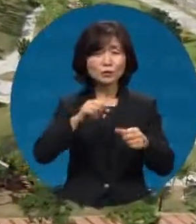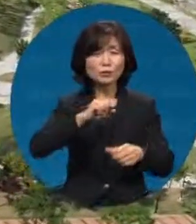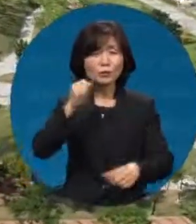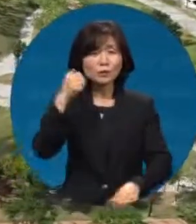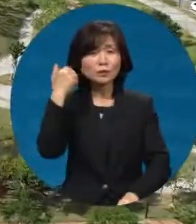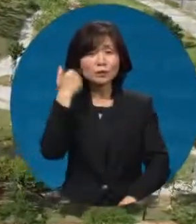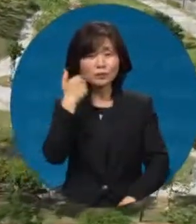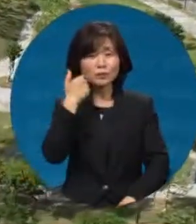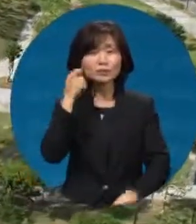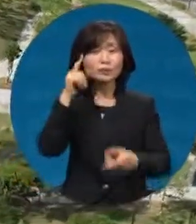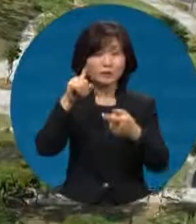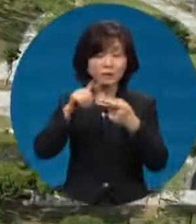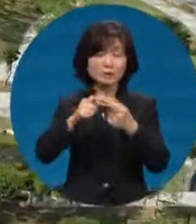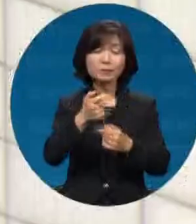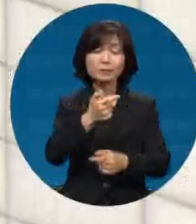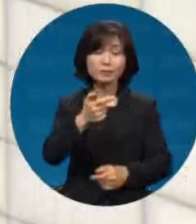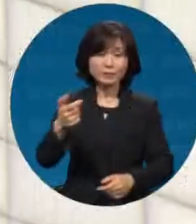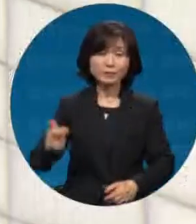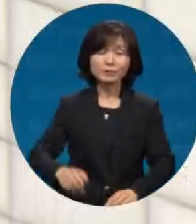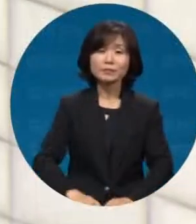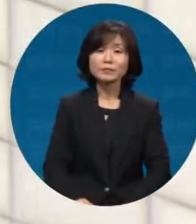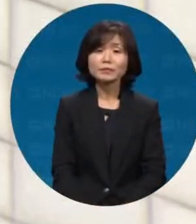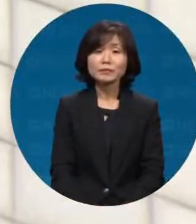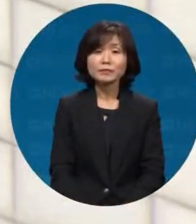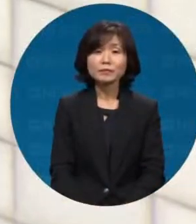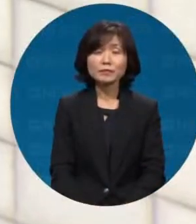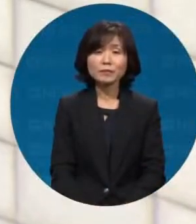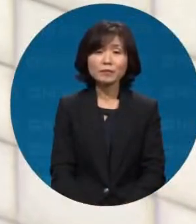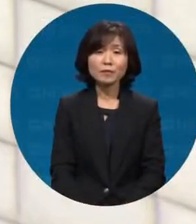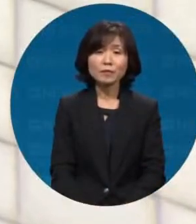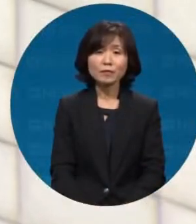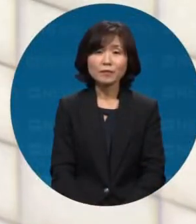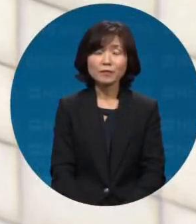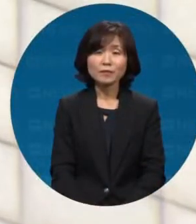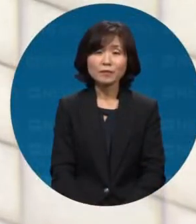선택되어 있지 관심이 모아지고 있습니다 ebs 뉴스 타인 합니다